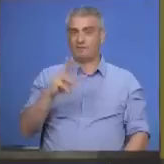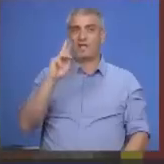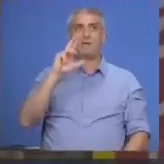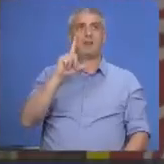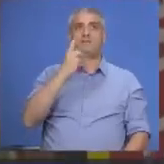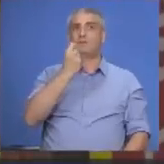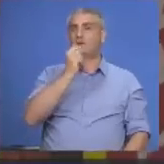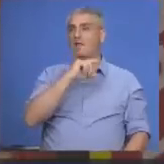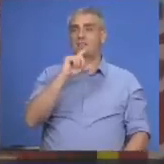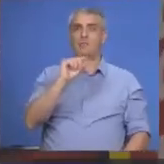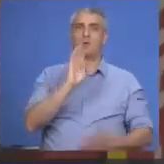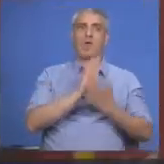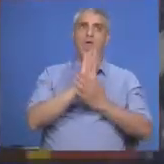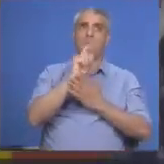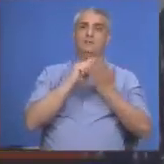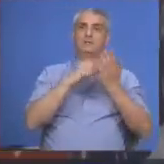המחיר הנמוך ביותר